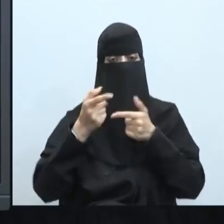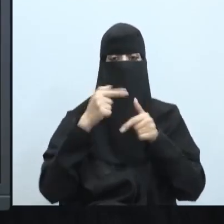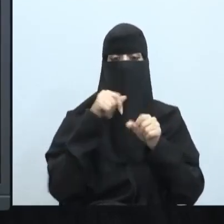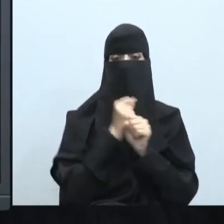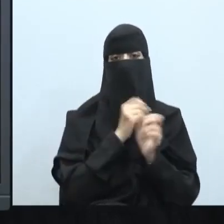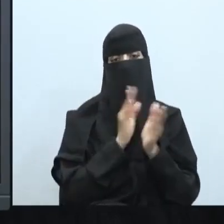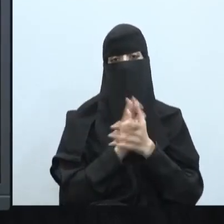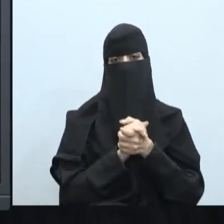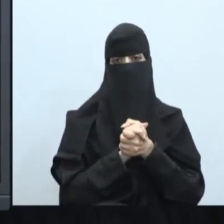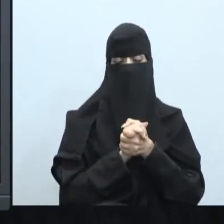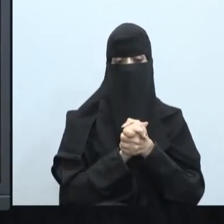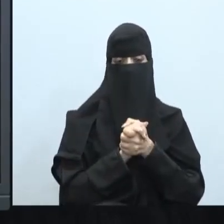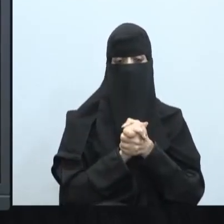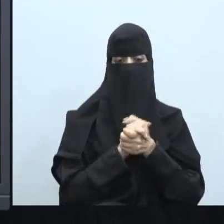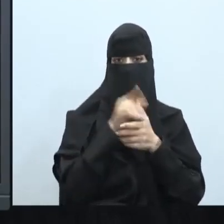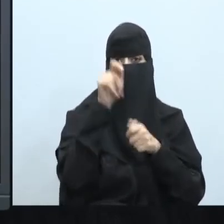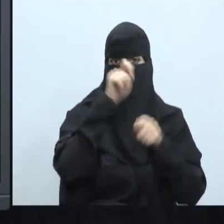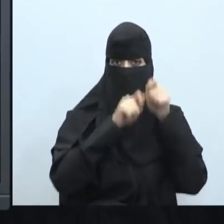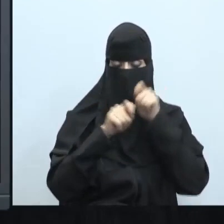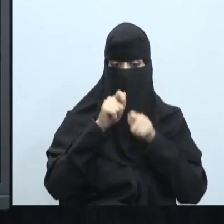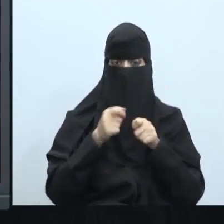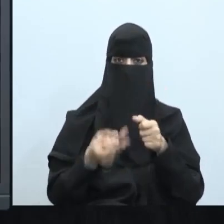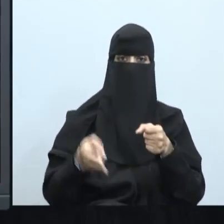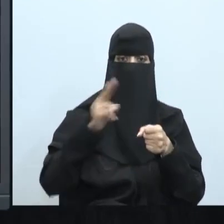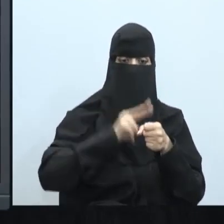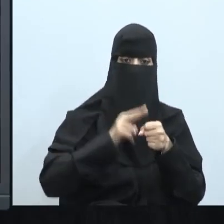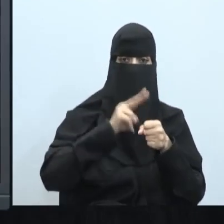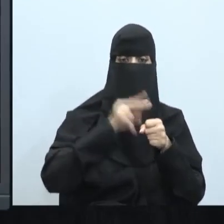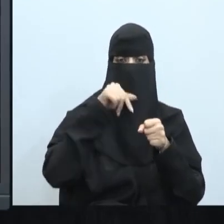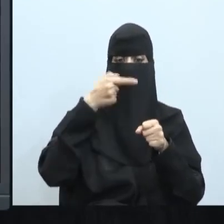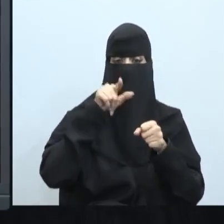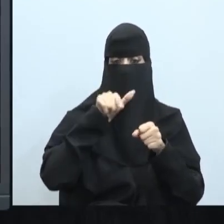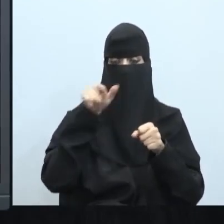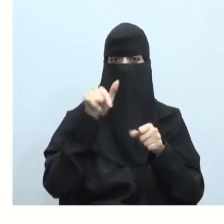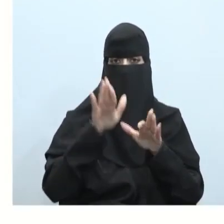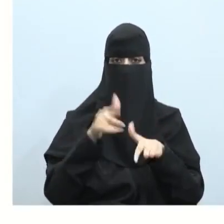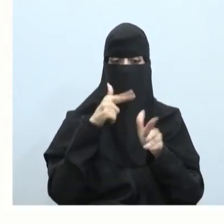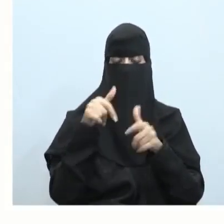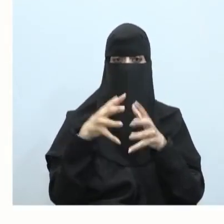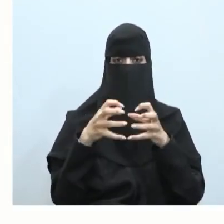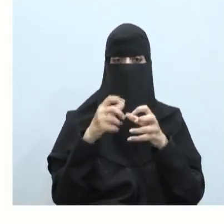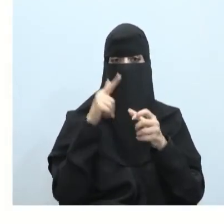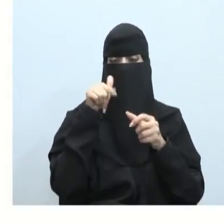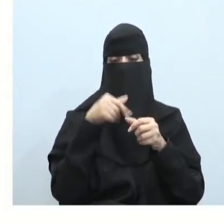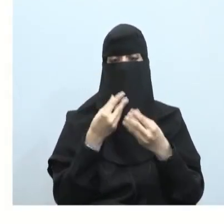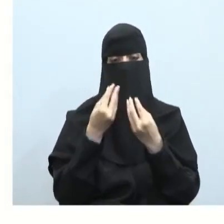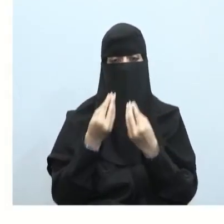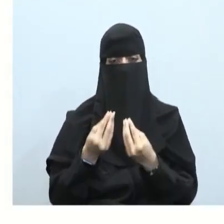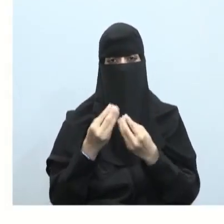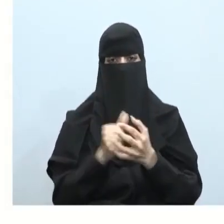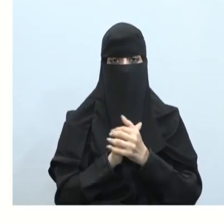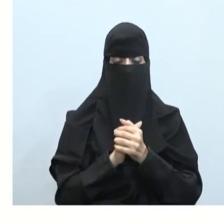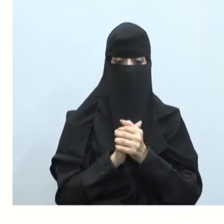بالتنفيذ فالعمليه يعيدها في كل مره المفسر وهذا يجعل مفسر بطيء